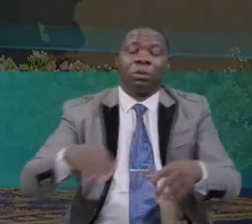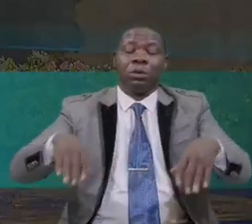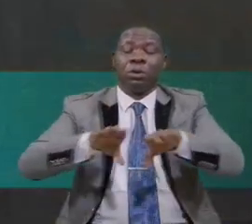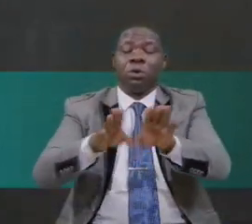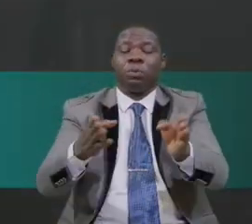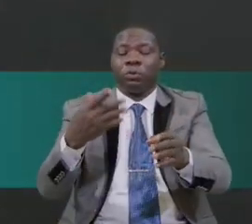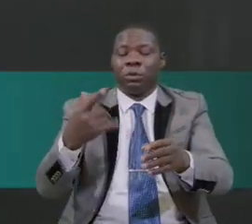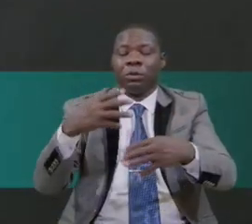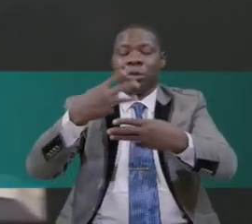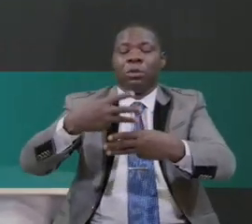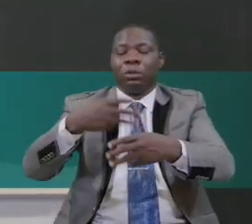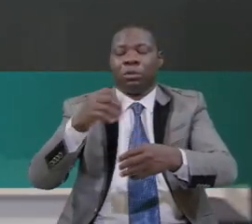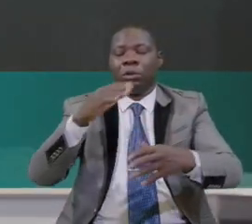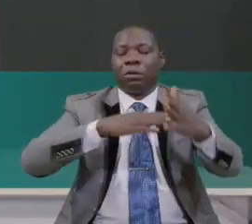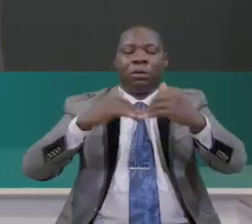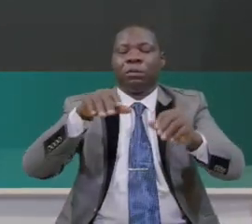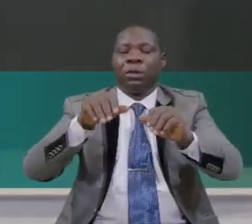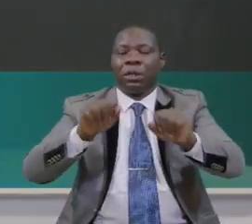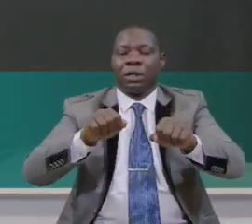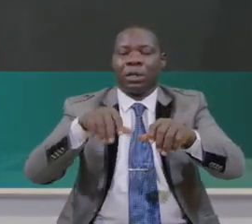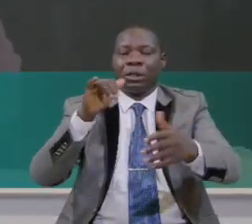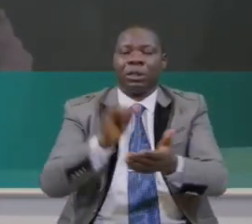ciel, est-ce que cela peut arriver?